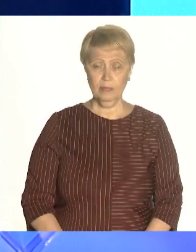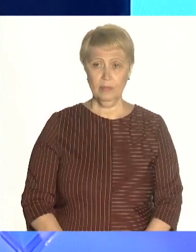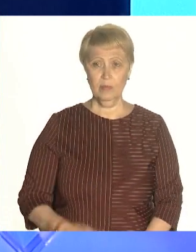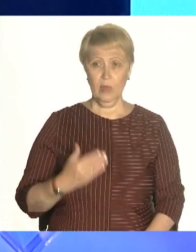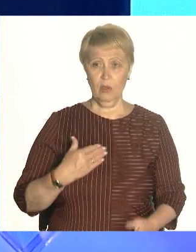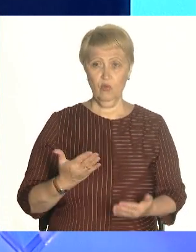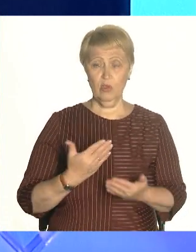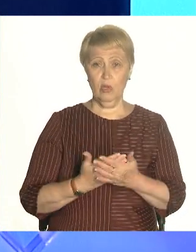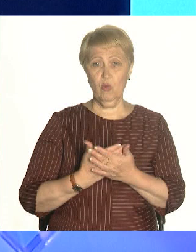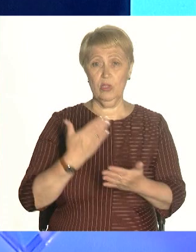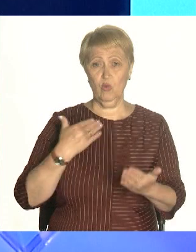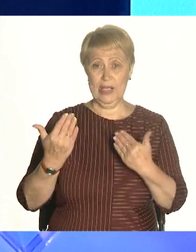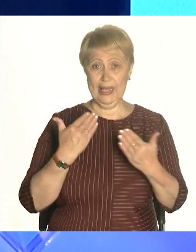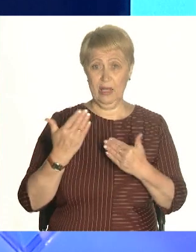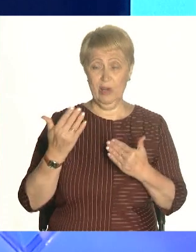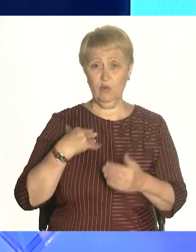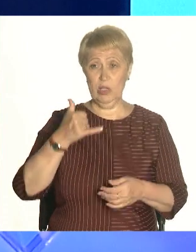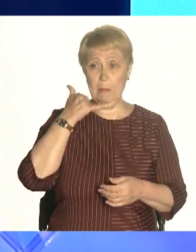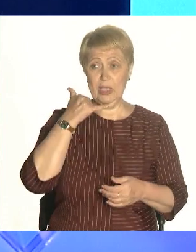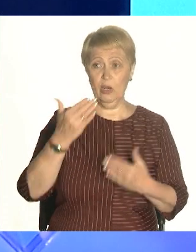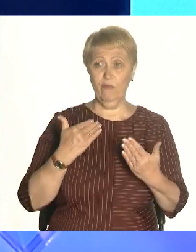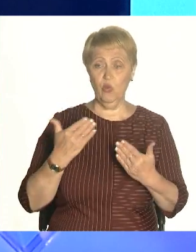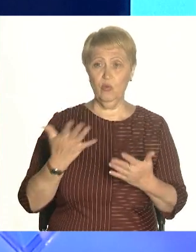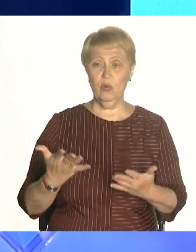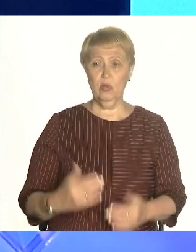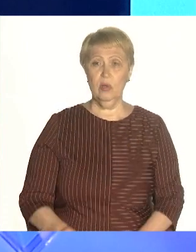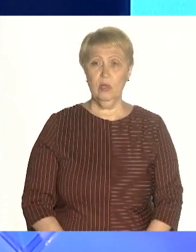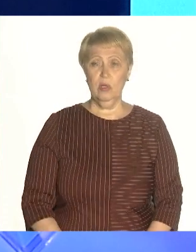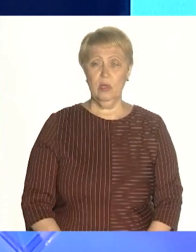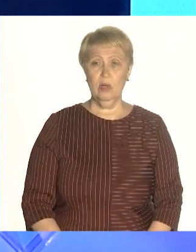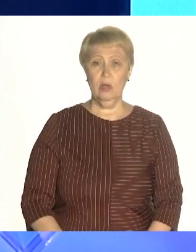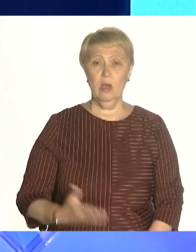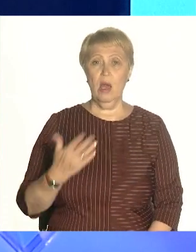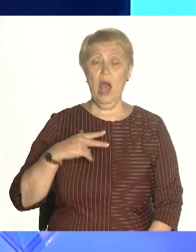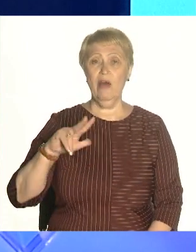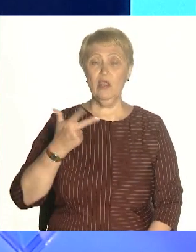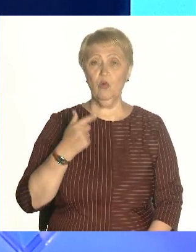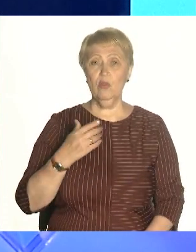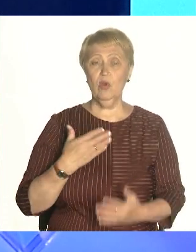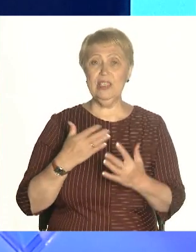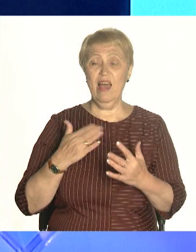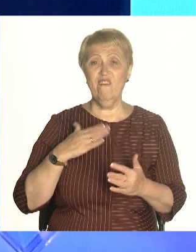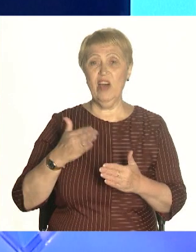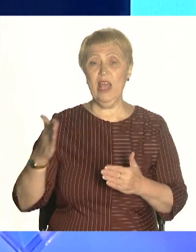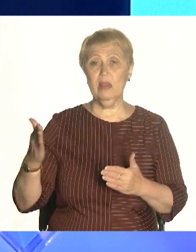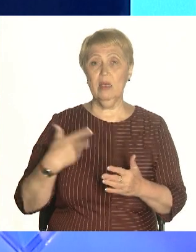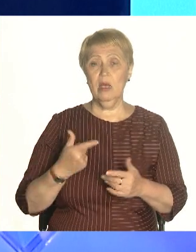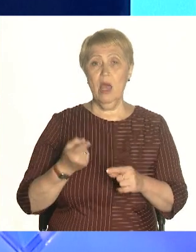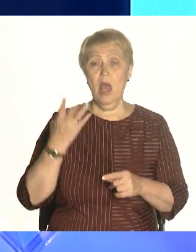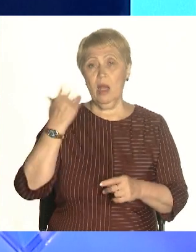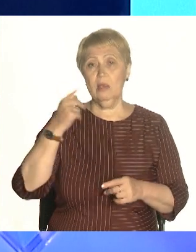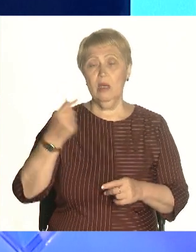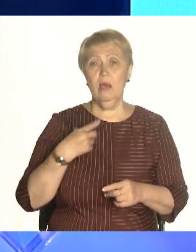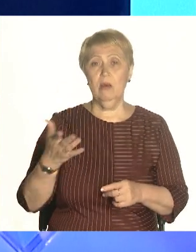непосредственно какой-то диалог ведут по телефону, либо вживую. И второй вариант – это когда мошенники